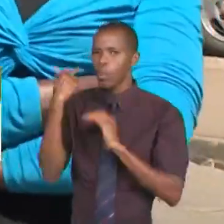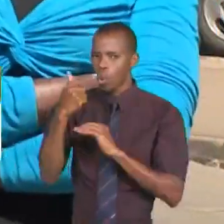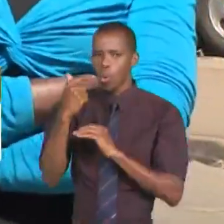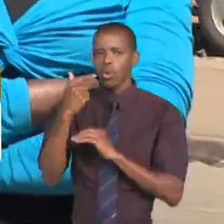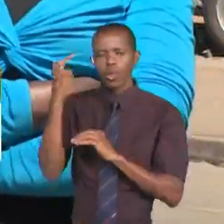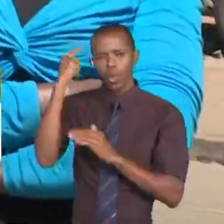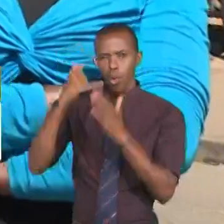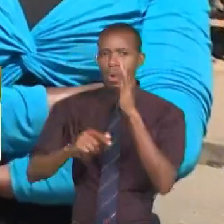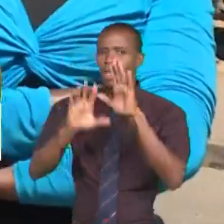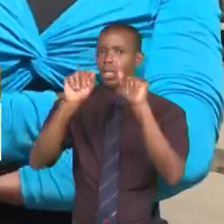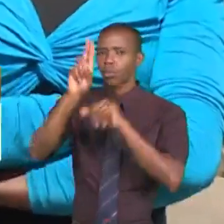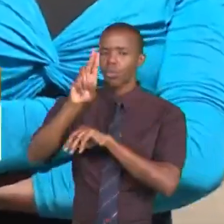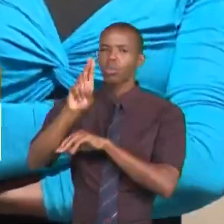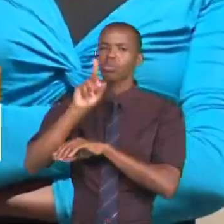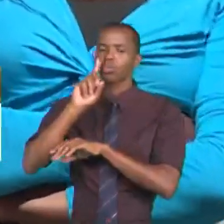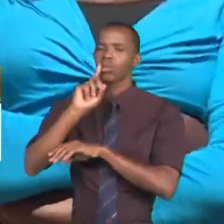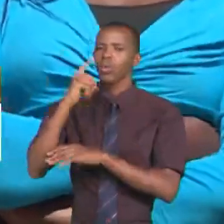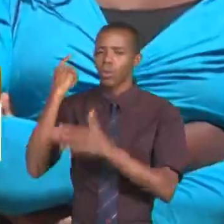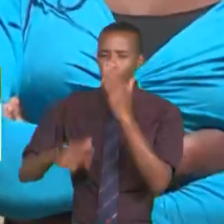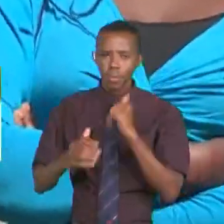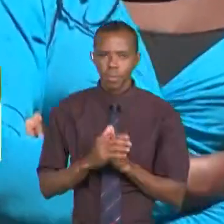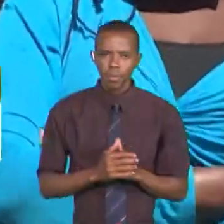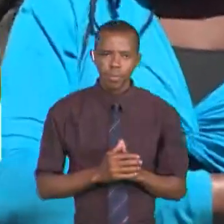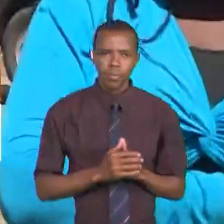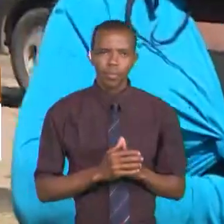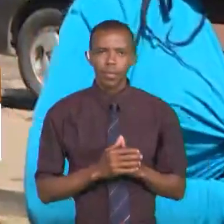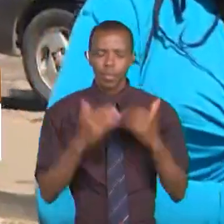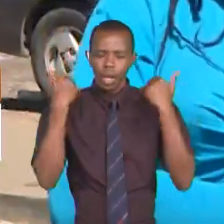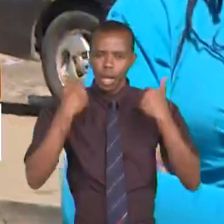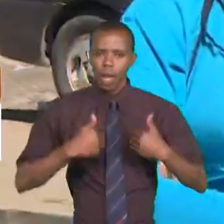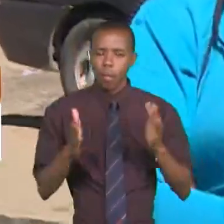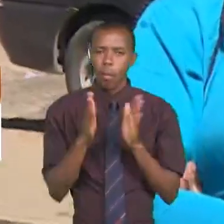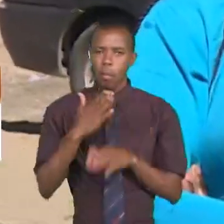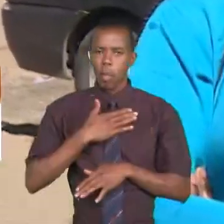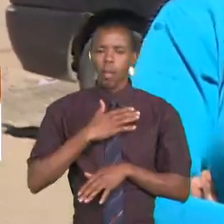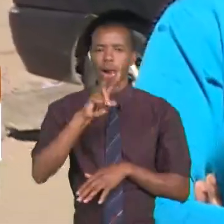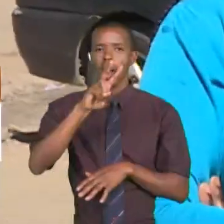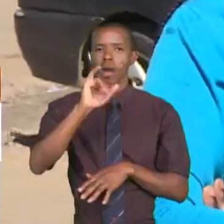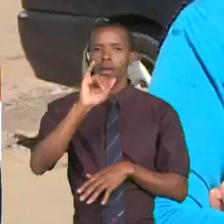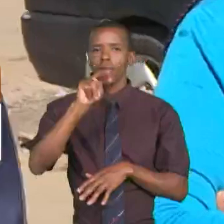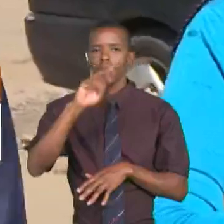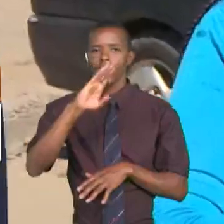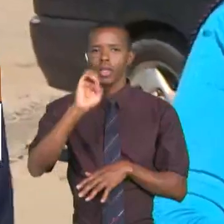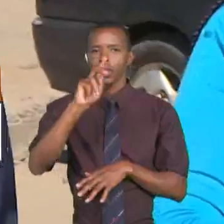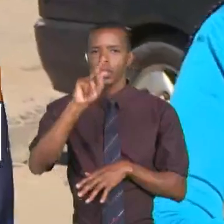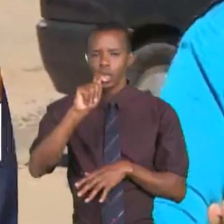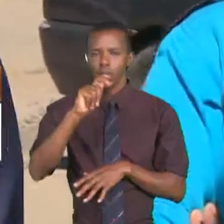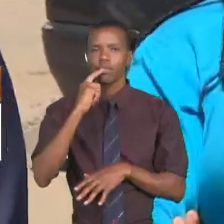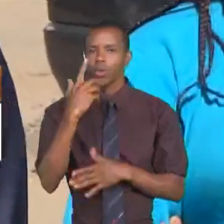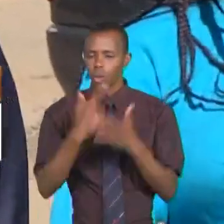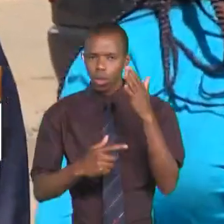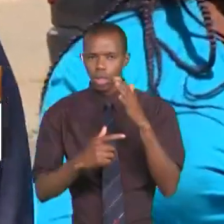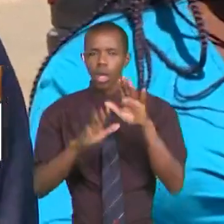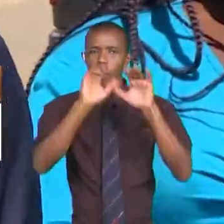unaona kwamba rais atakapozungumza kesho aseme nini? Kwa majina mimi naitwa Vincent. Mimi ninge kwa maoni yangu ningesema kwamba